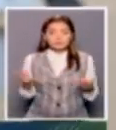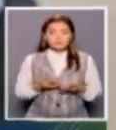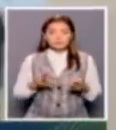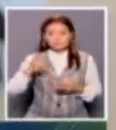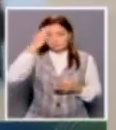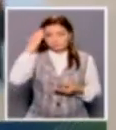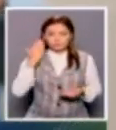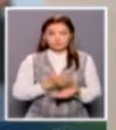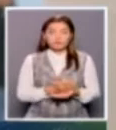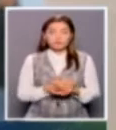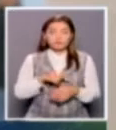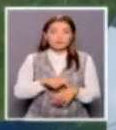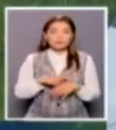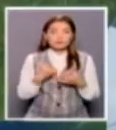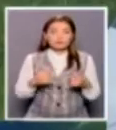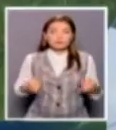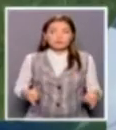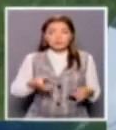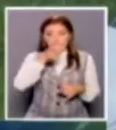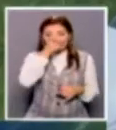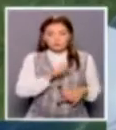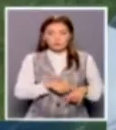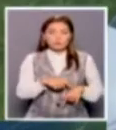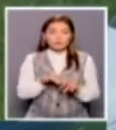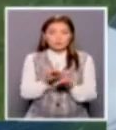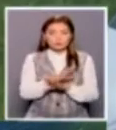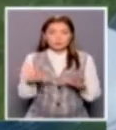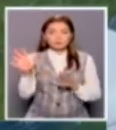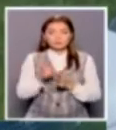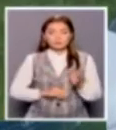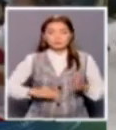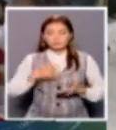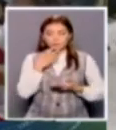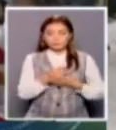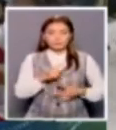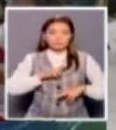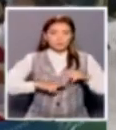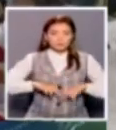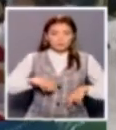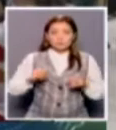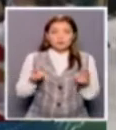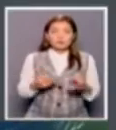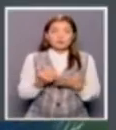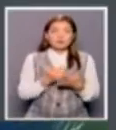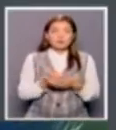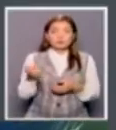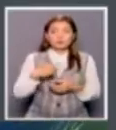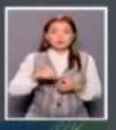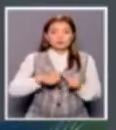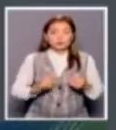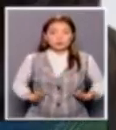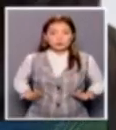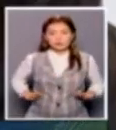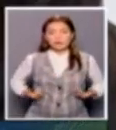ойда қаласың. Сыршыл сезімге тола, сағынышты сыр өлеңдер жинағында автор көңіл күйі, арнаулар, рухтар мәңгі